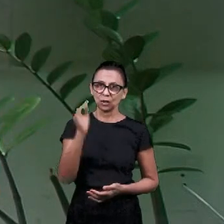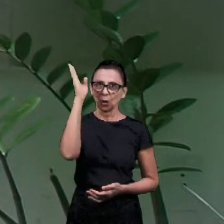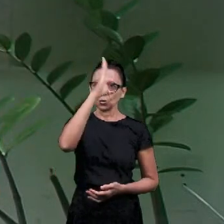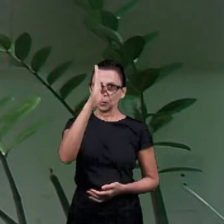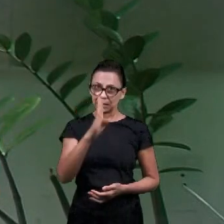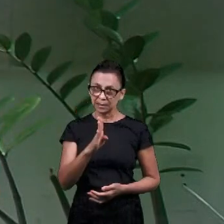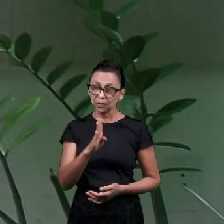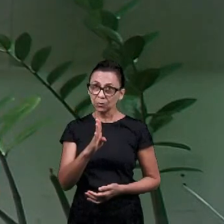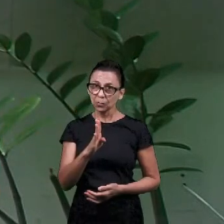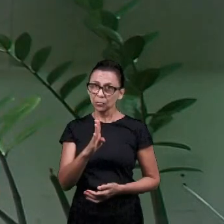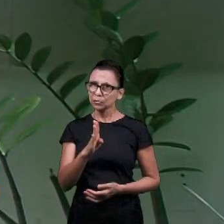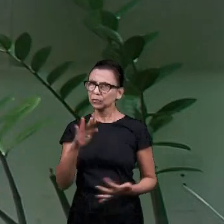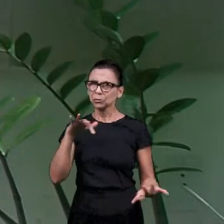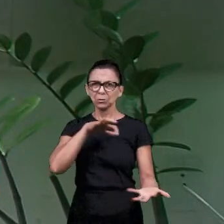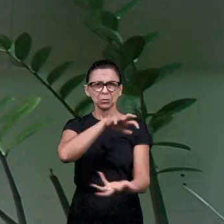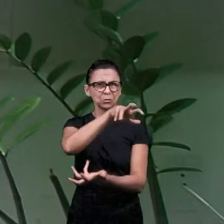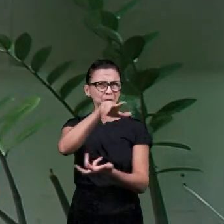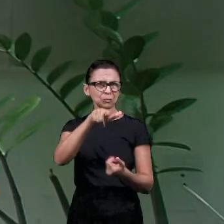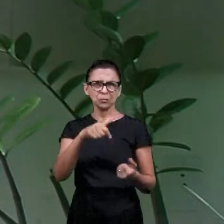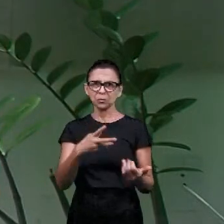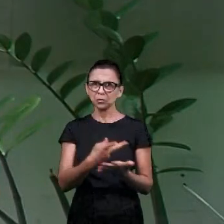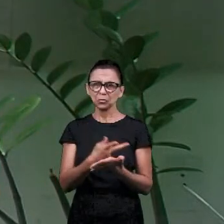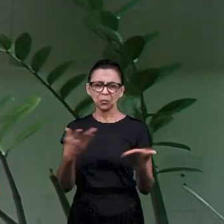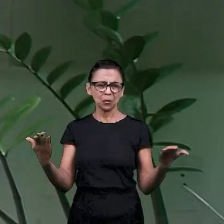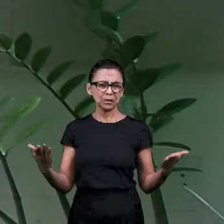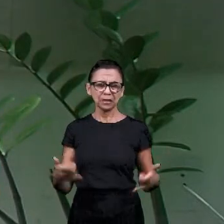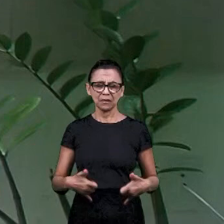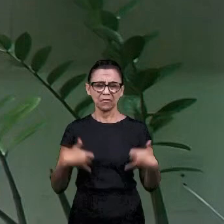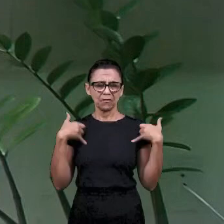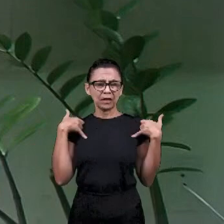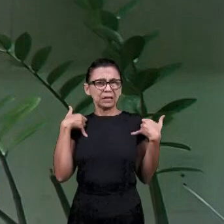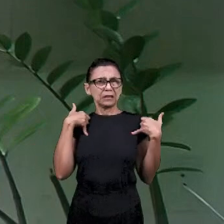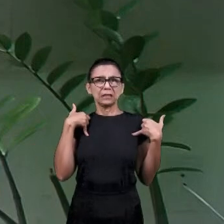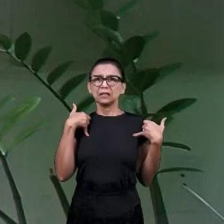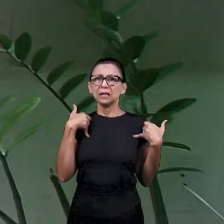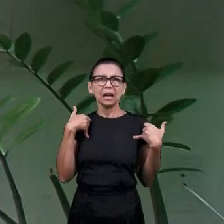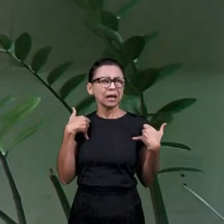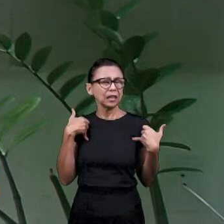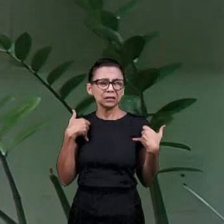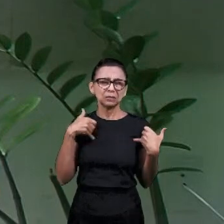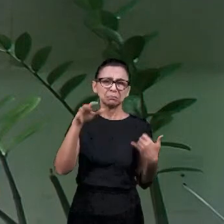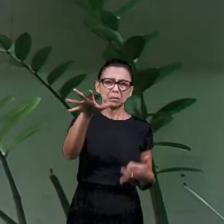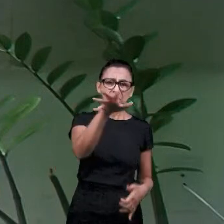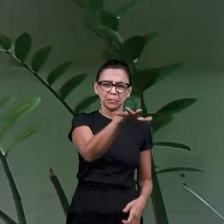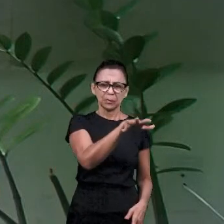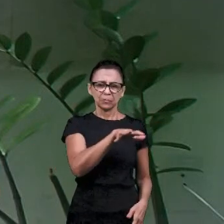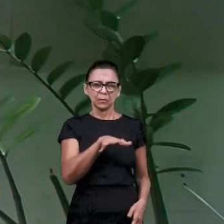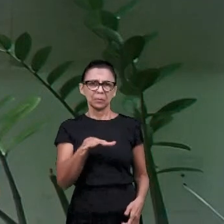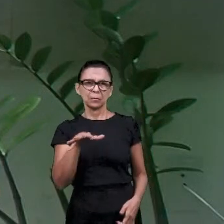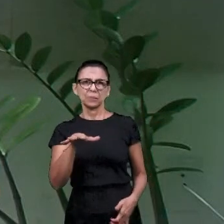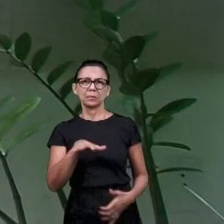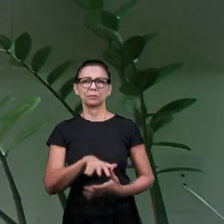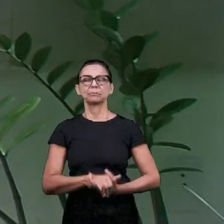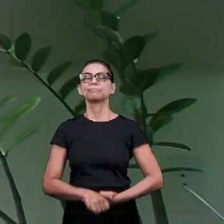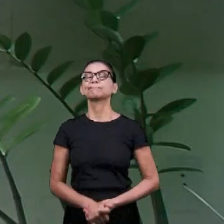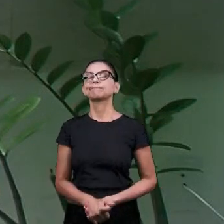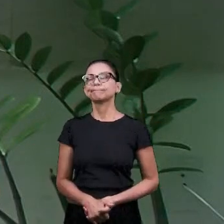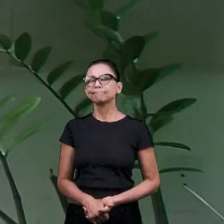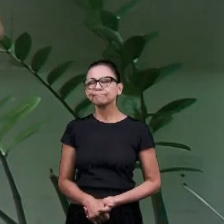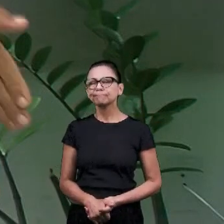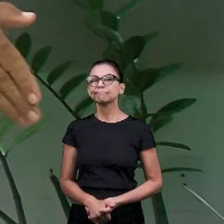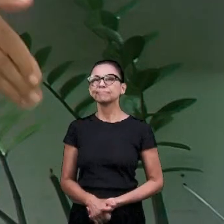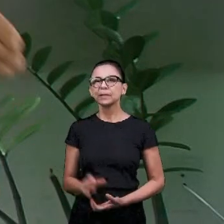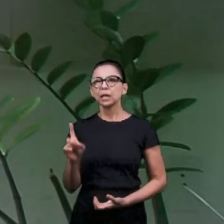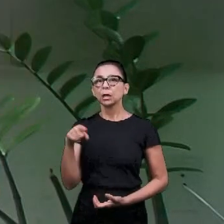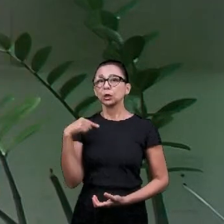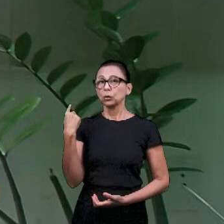c'est le monde. C'est le monde qui est en Amérique, ici, partout. Mais nous devons être préoccupés avec